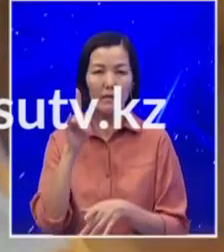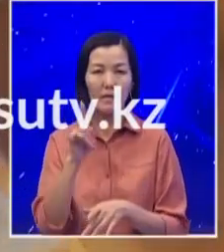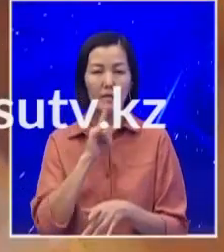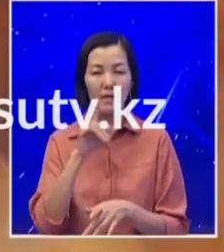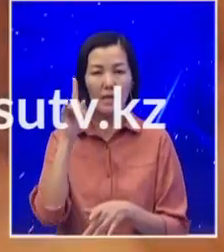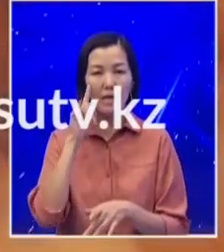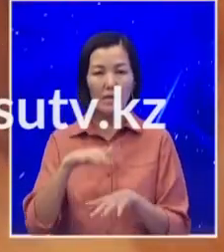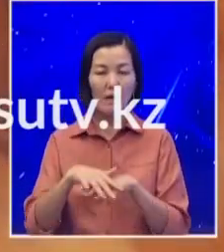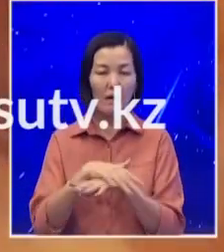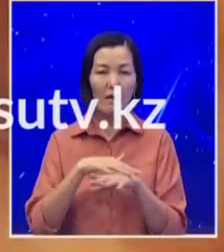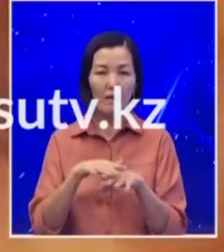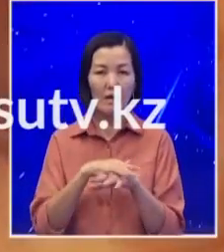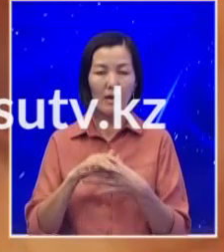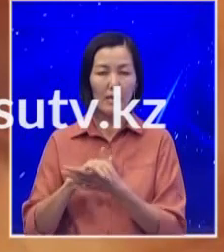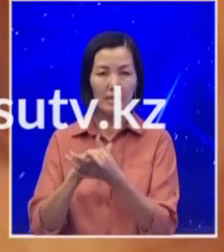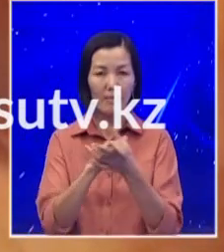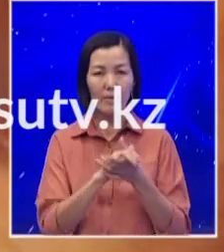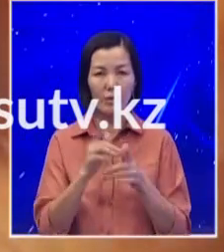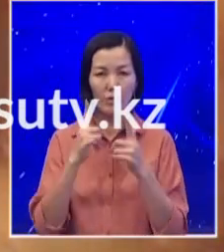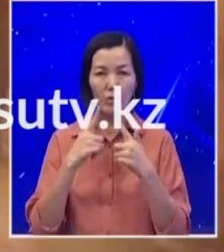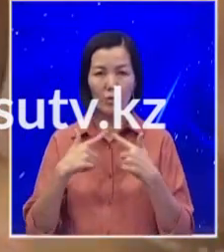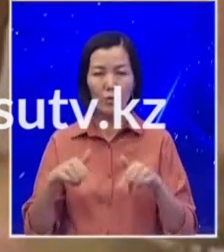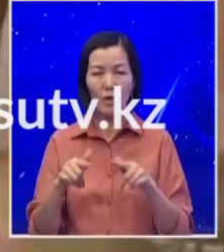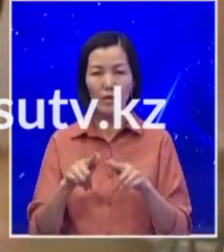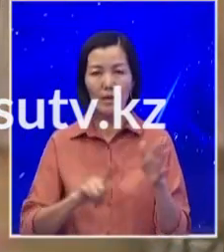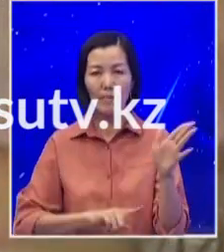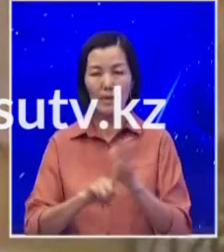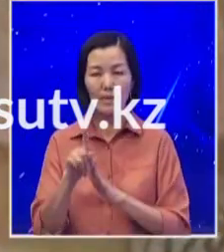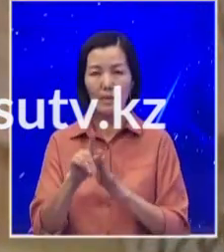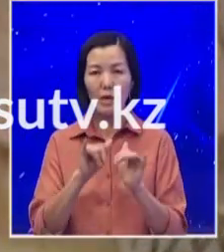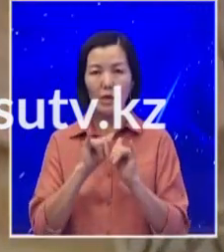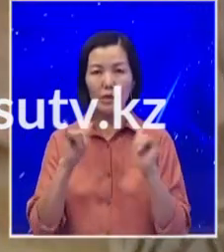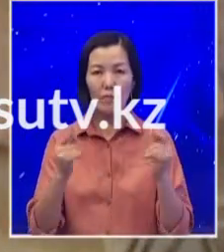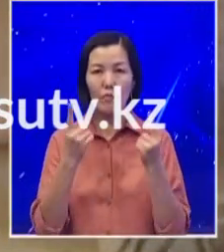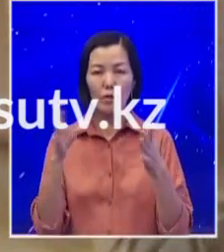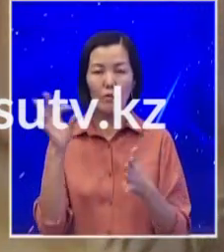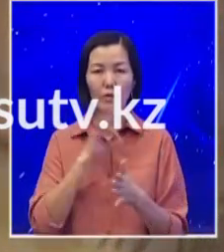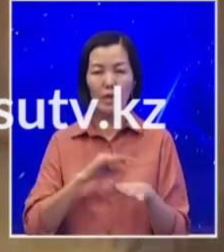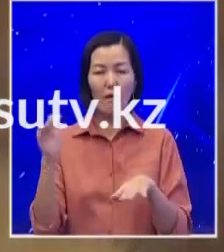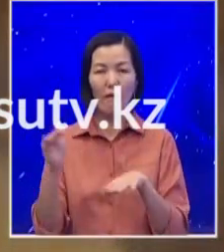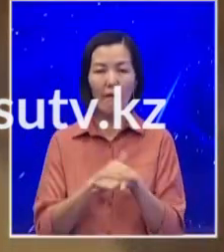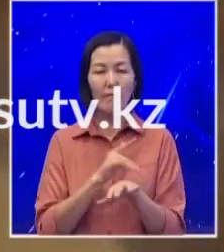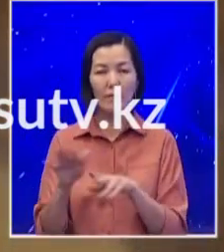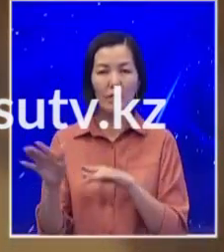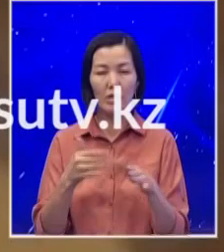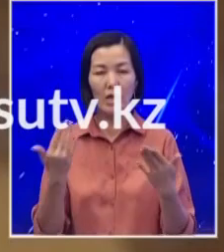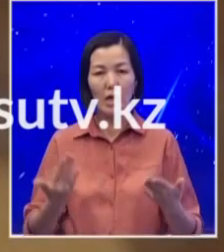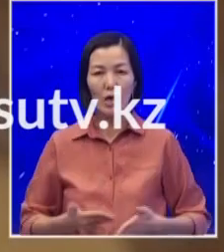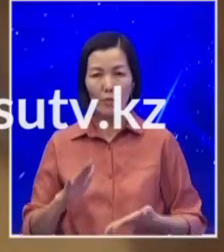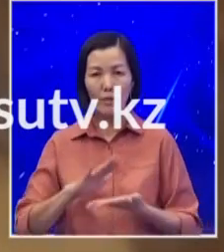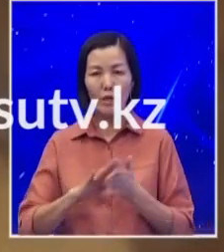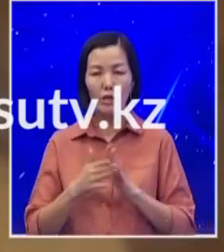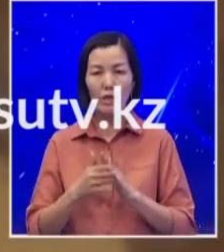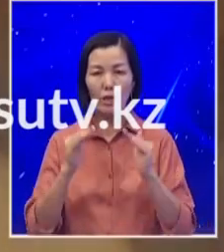халқы ассамблеясы құрылған күннен бастап оның дамуына зор үлес қосты. Түрлі қайырымдылық акциялары ұйымдастырып, әлеуметтік жағдайы төмен